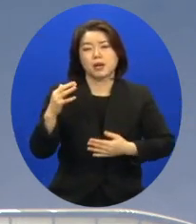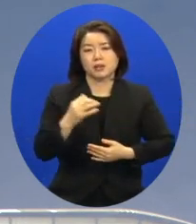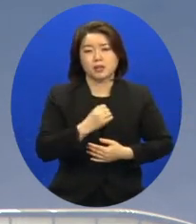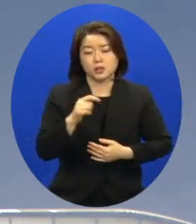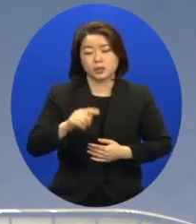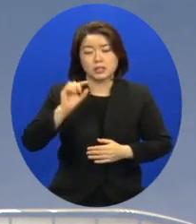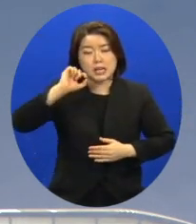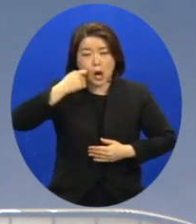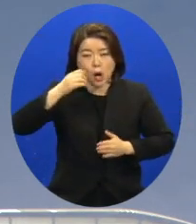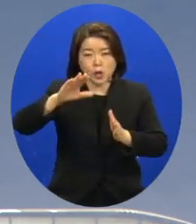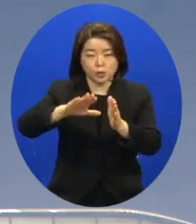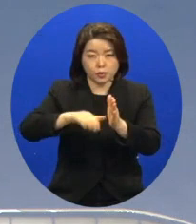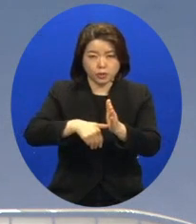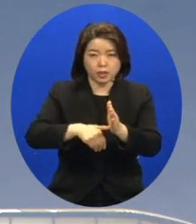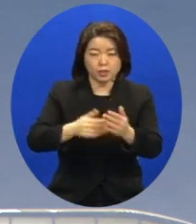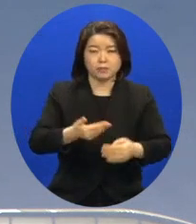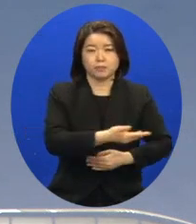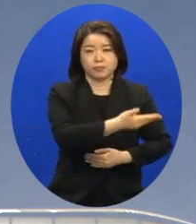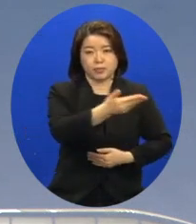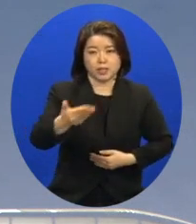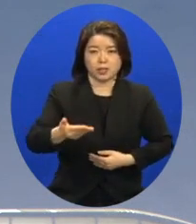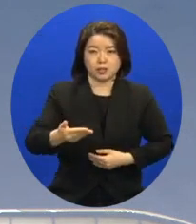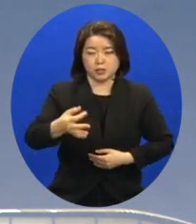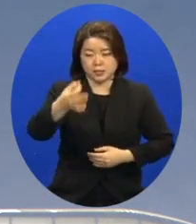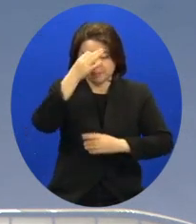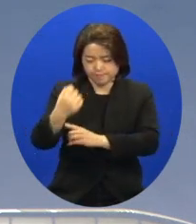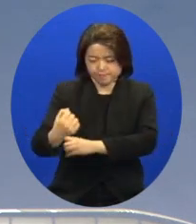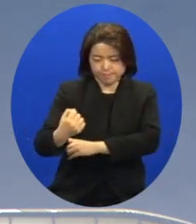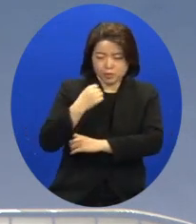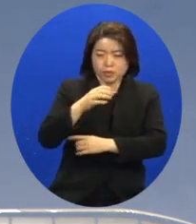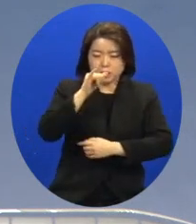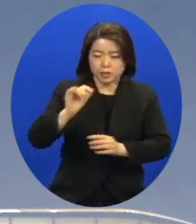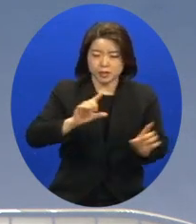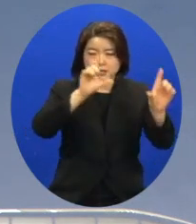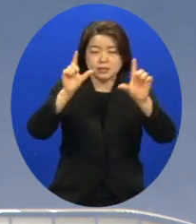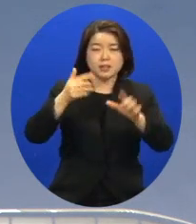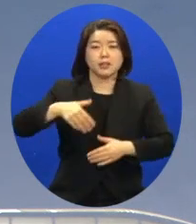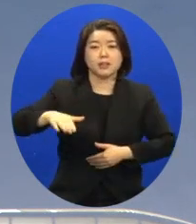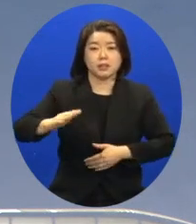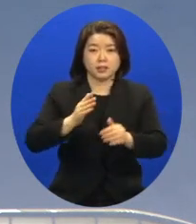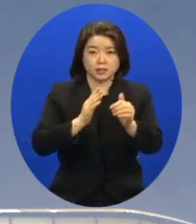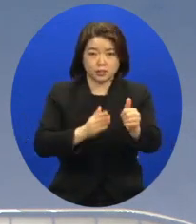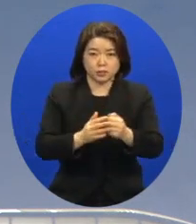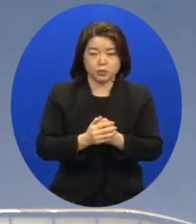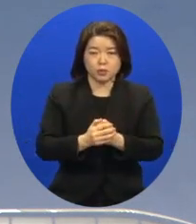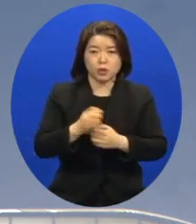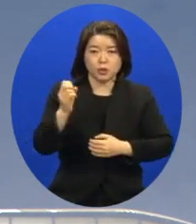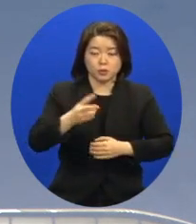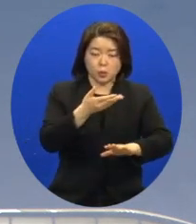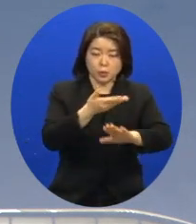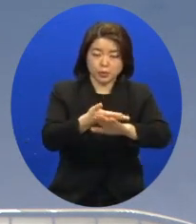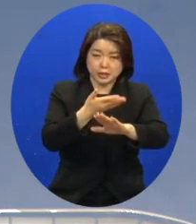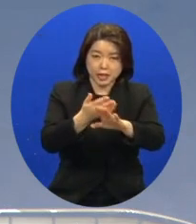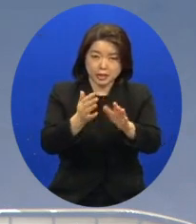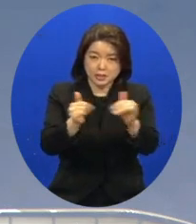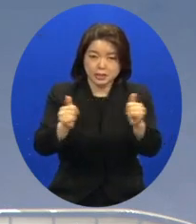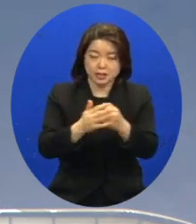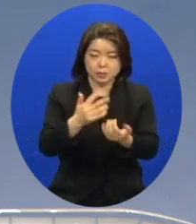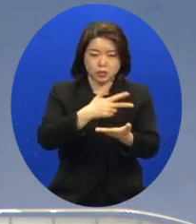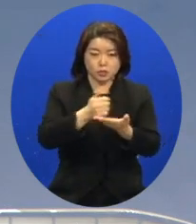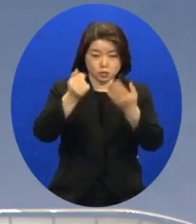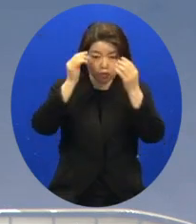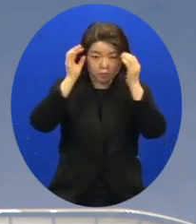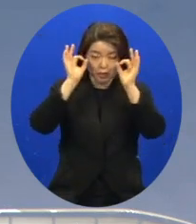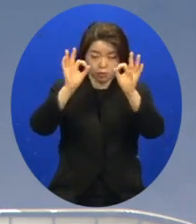어려운 때를 여러분이 능력 있게 살아가시고 다른 사람들을 주님의